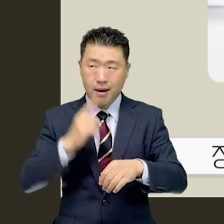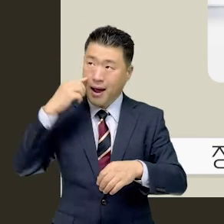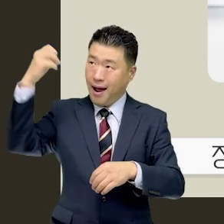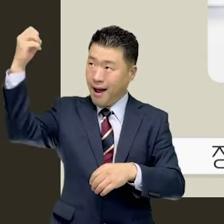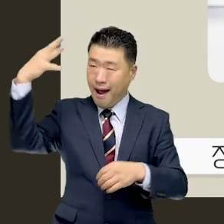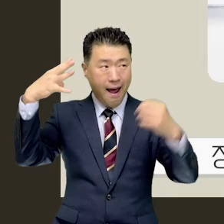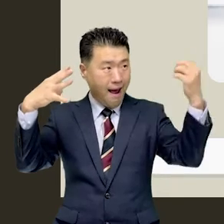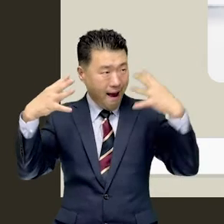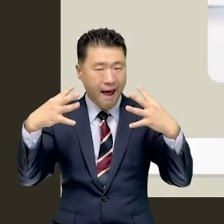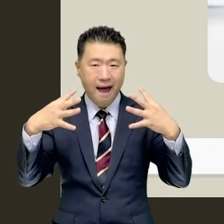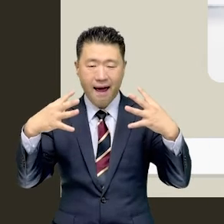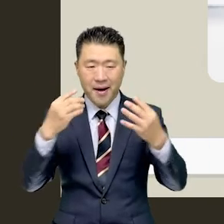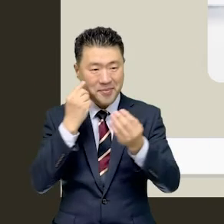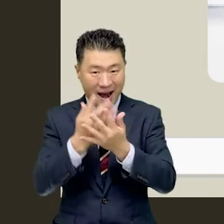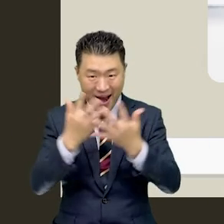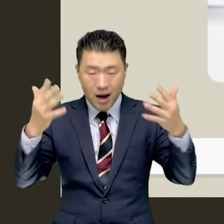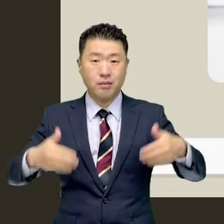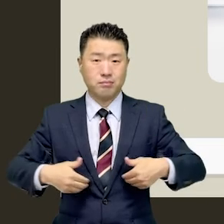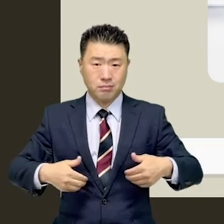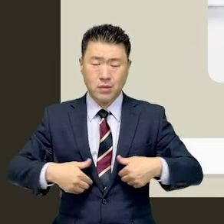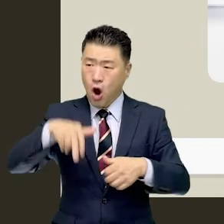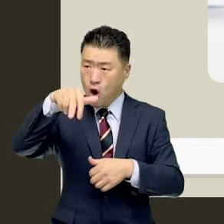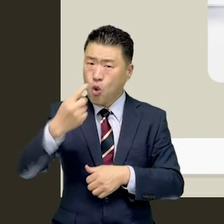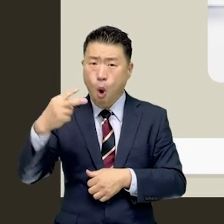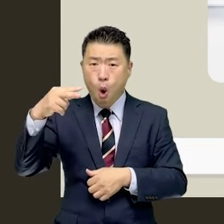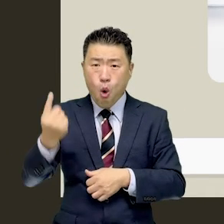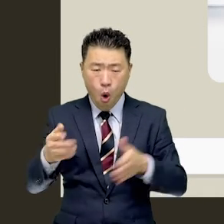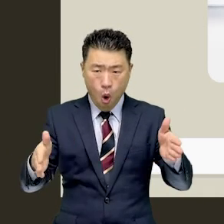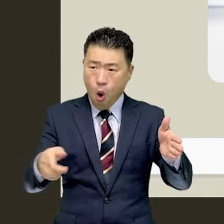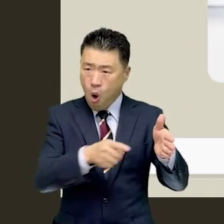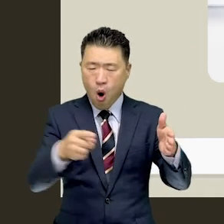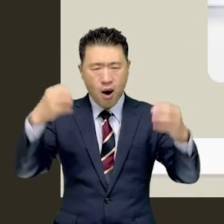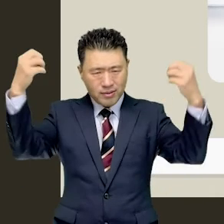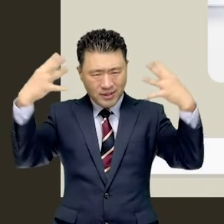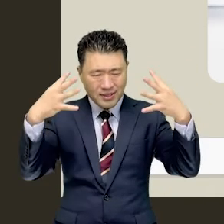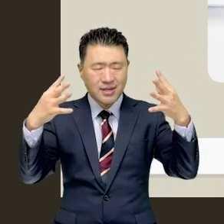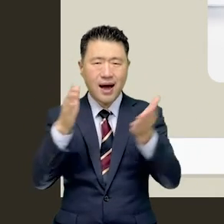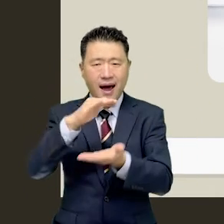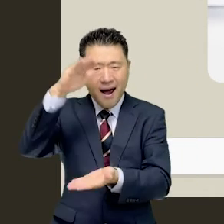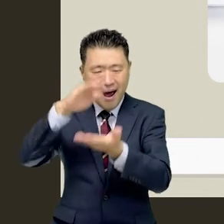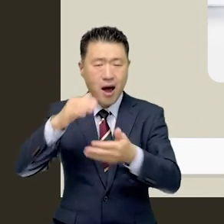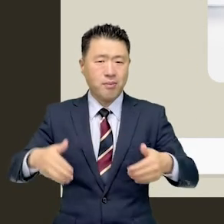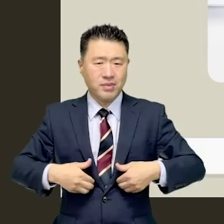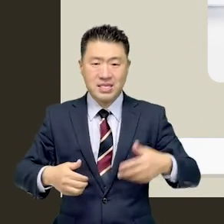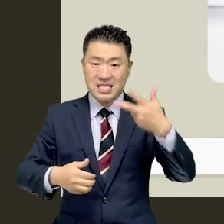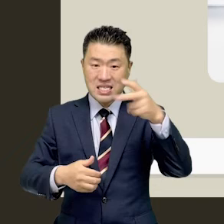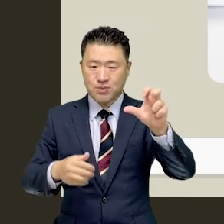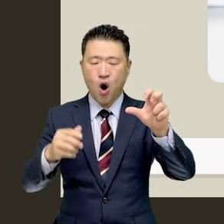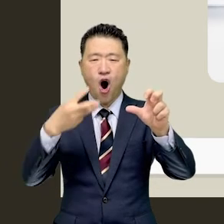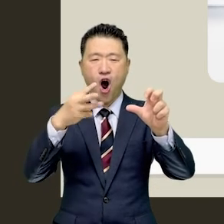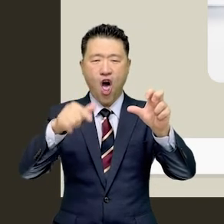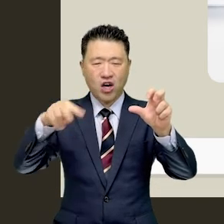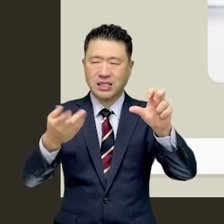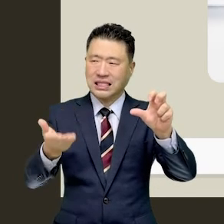확보합니다. 조도는 단위 면적당 빛의 양을 말하며 75럭스 이상이어야